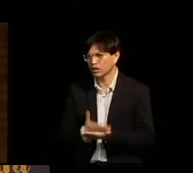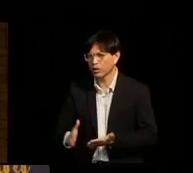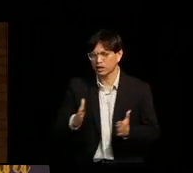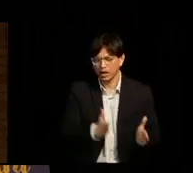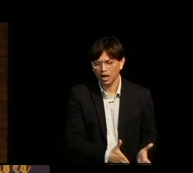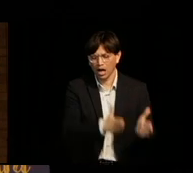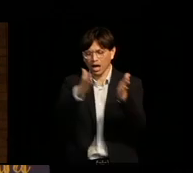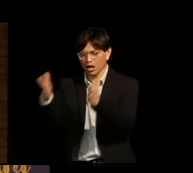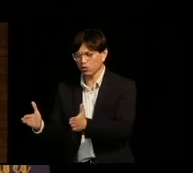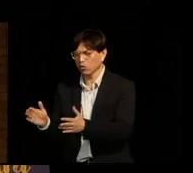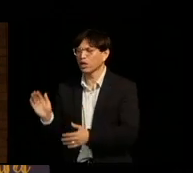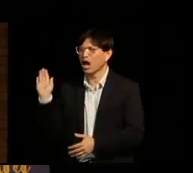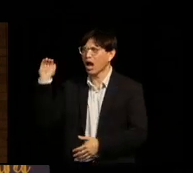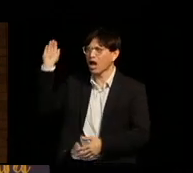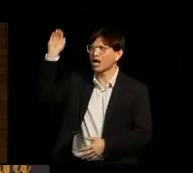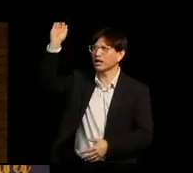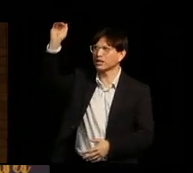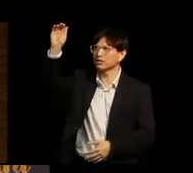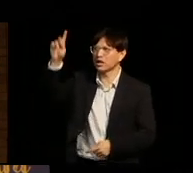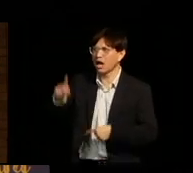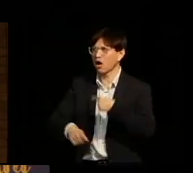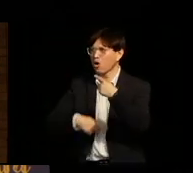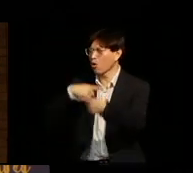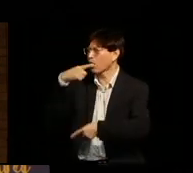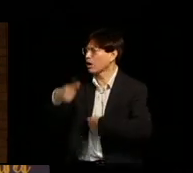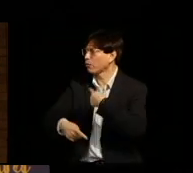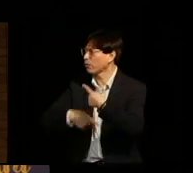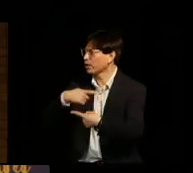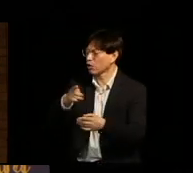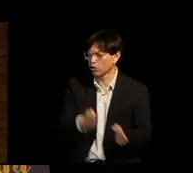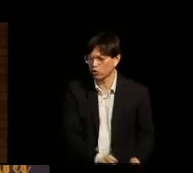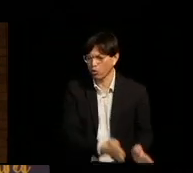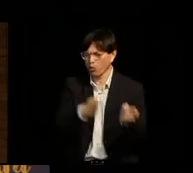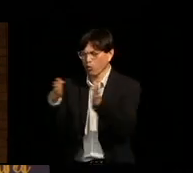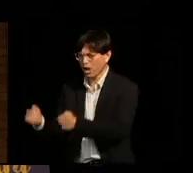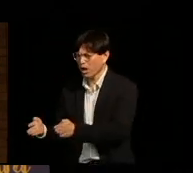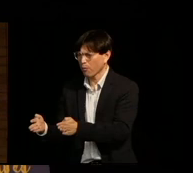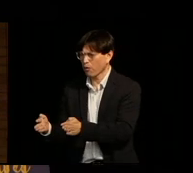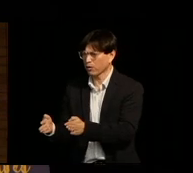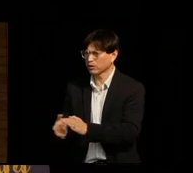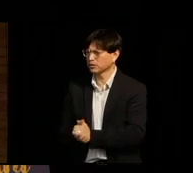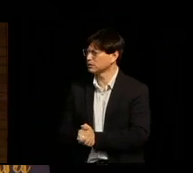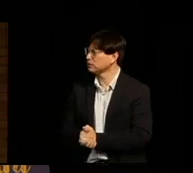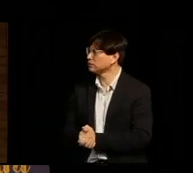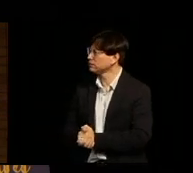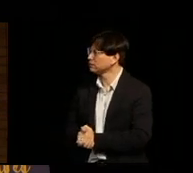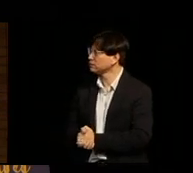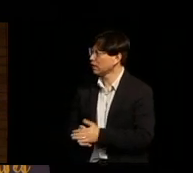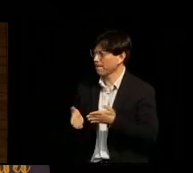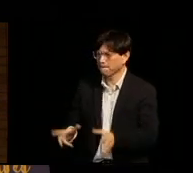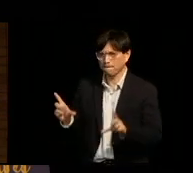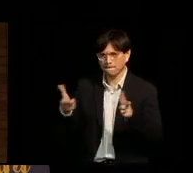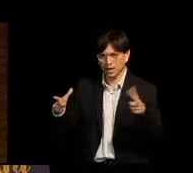crescere è un cammino non dura un periodo limitato dobbiamo per forza creare dei periodi per ovvie ragioni ma non